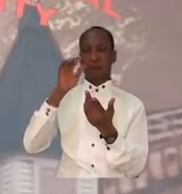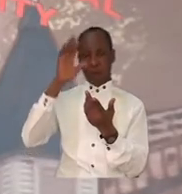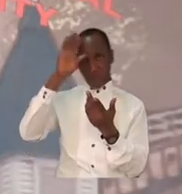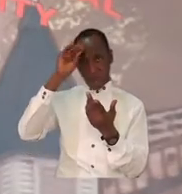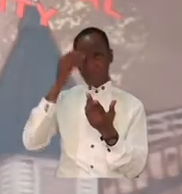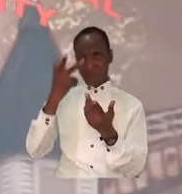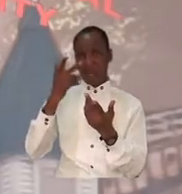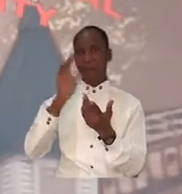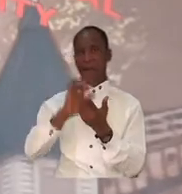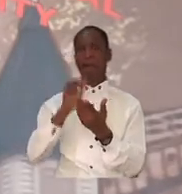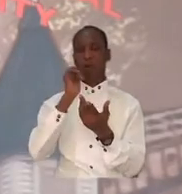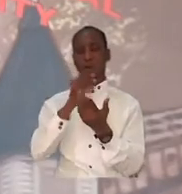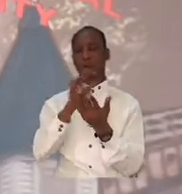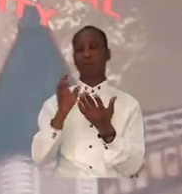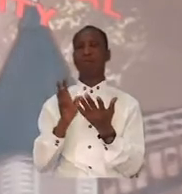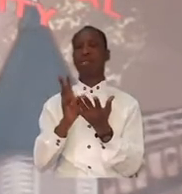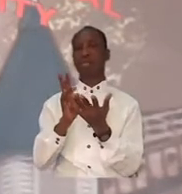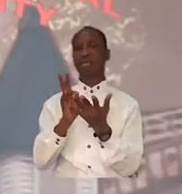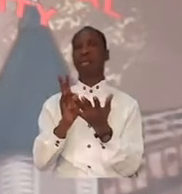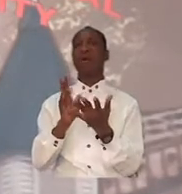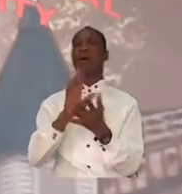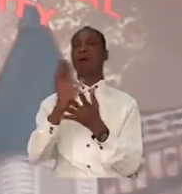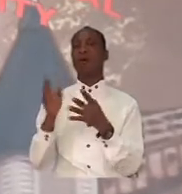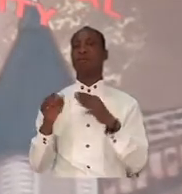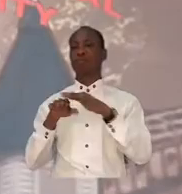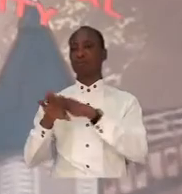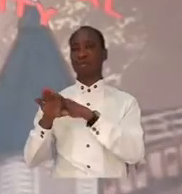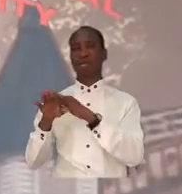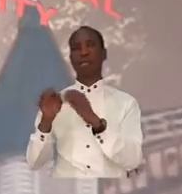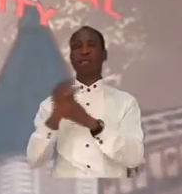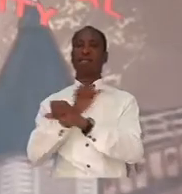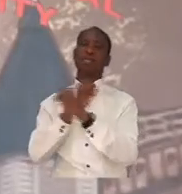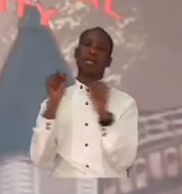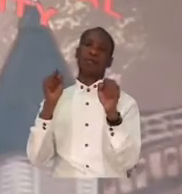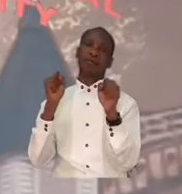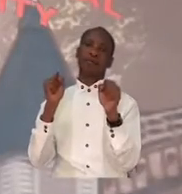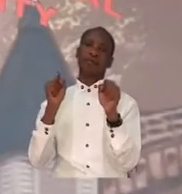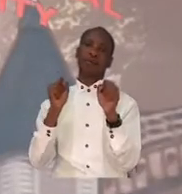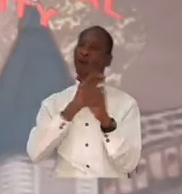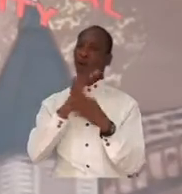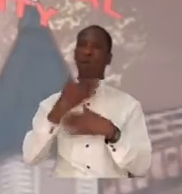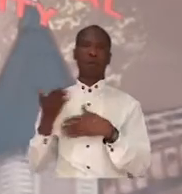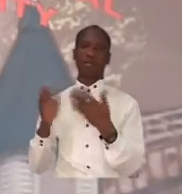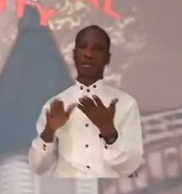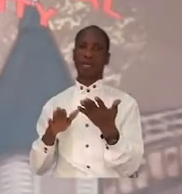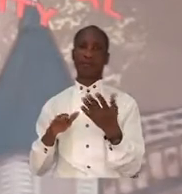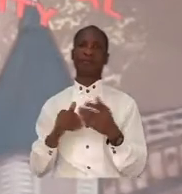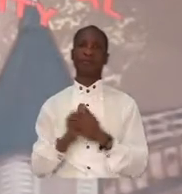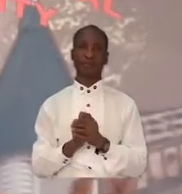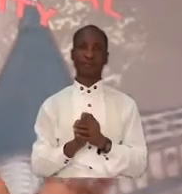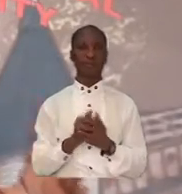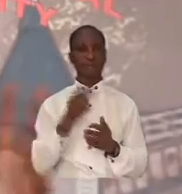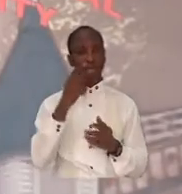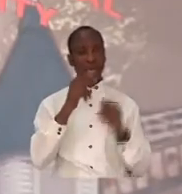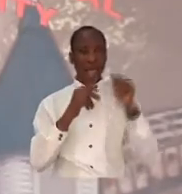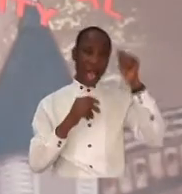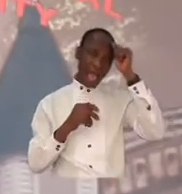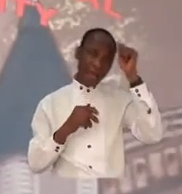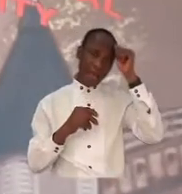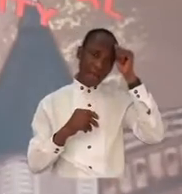wanchwe, omokwasi adaka ni mubiye mu, wanyina yankwa. Ntisa uye mua, uyi Adam, aye yina